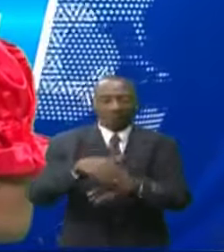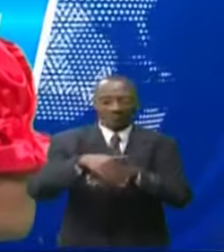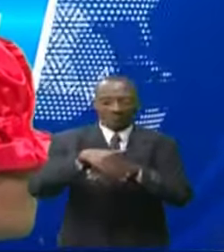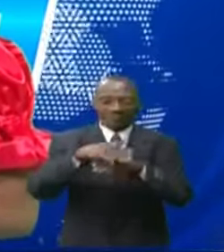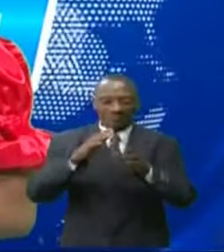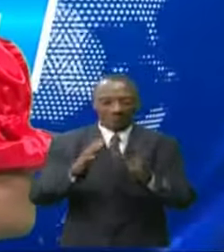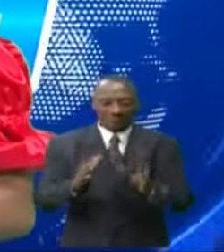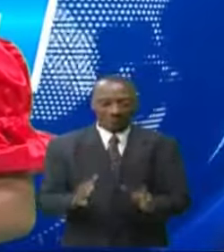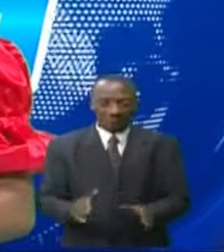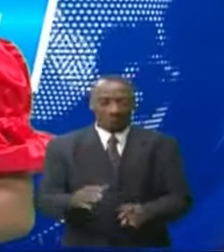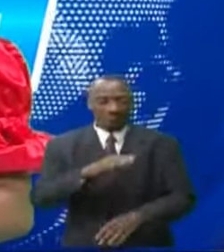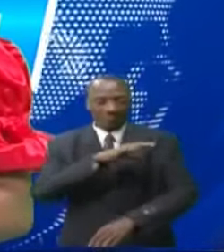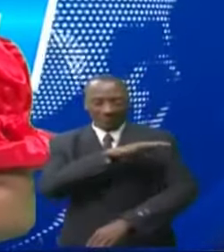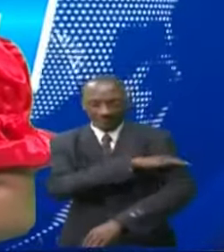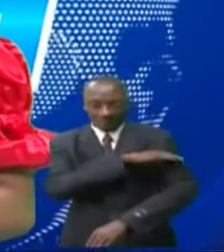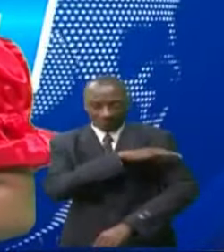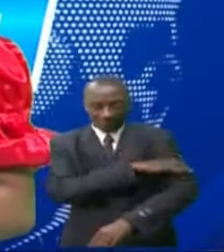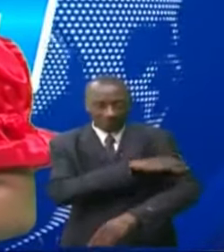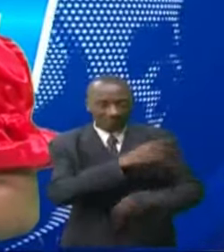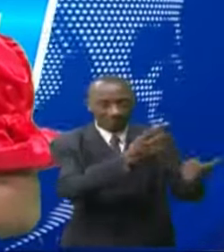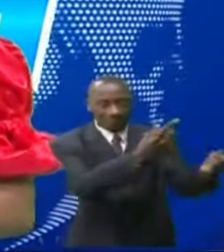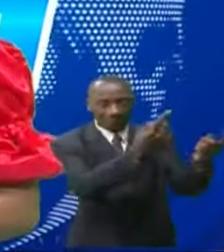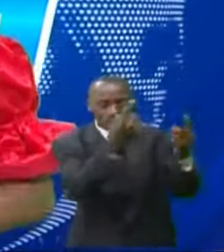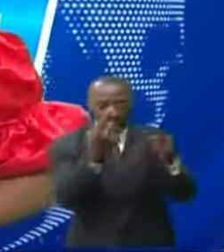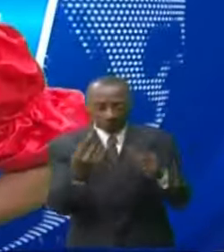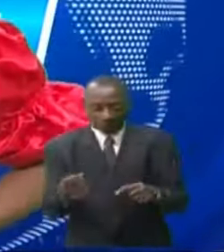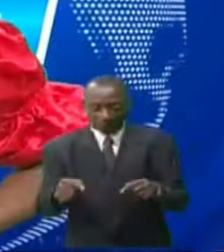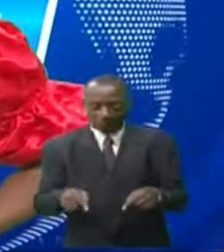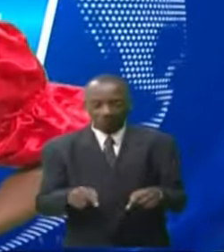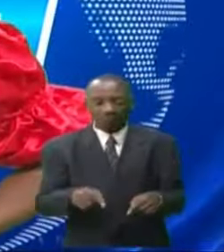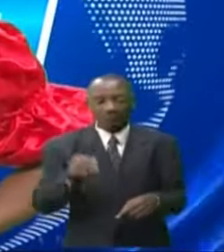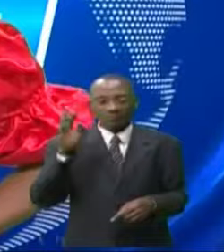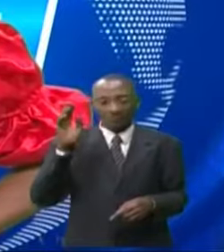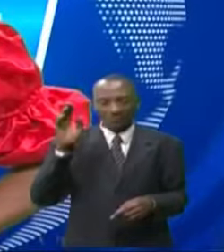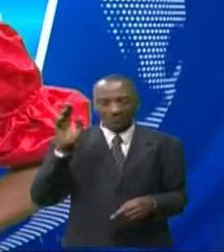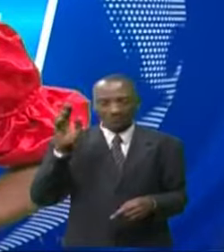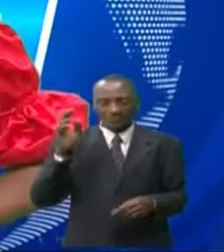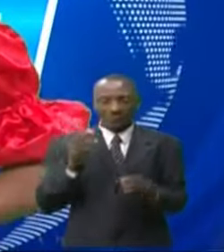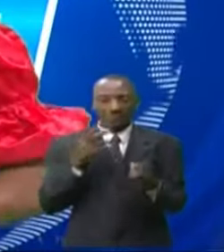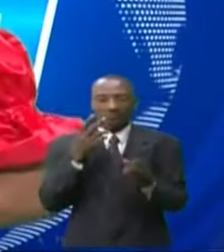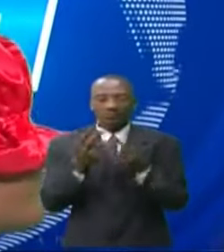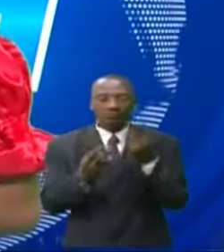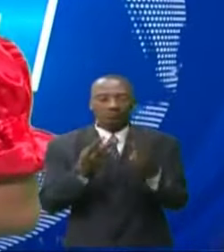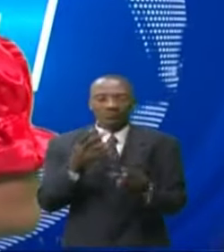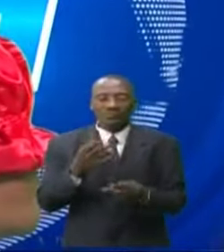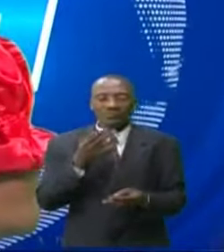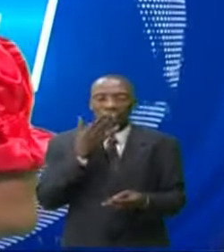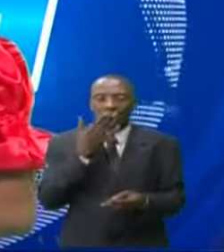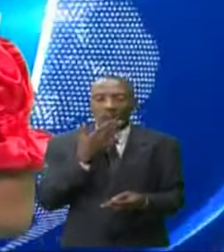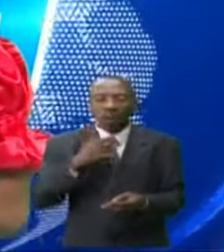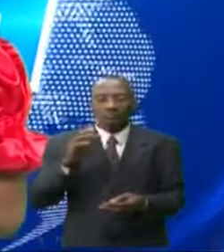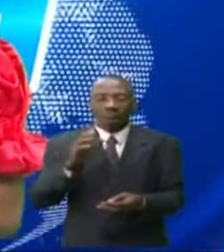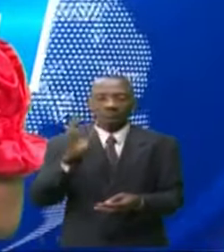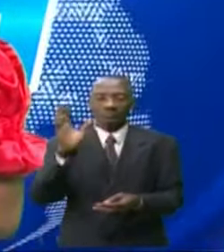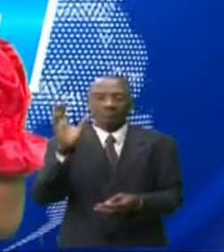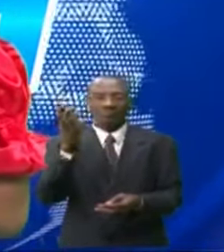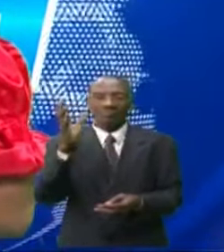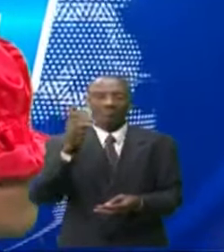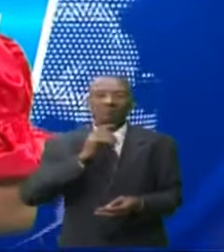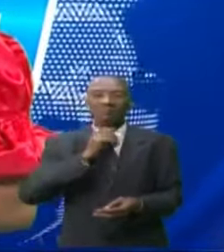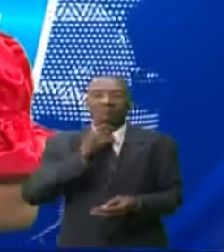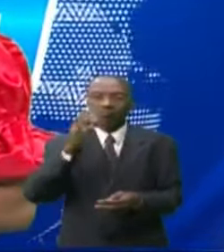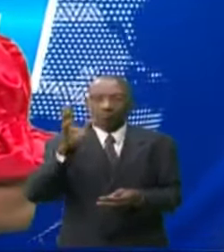venu de Londres en visite à kinchasa s'est rendu à l'hôpital de référence de Makala objectif évaluer les